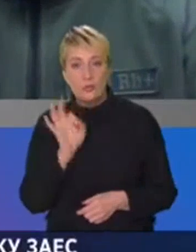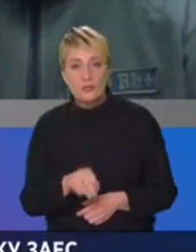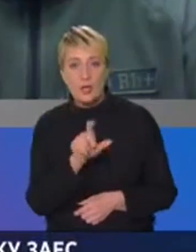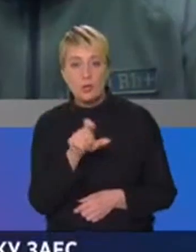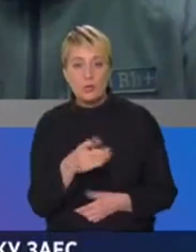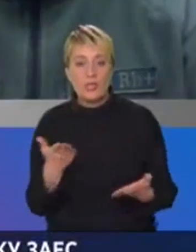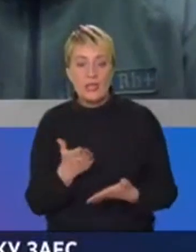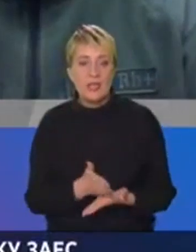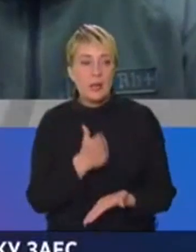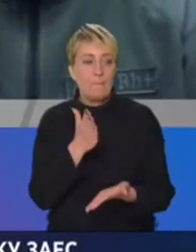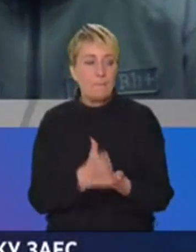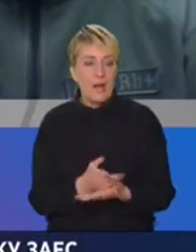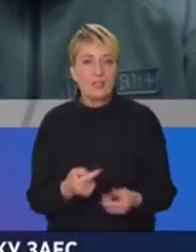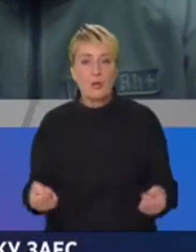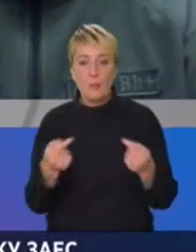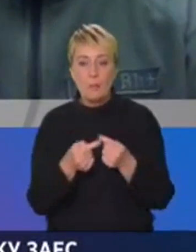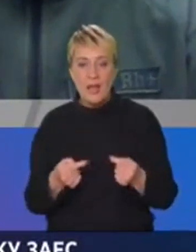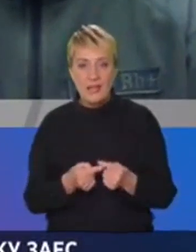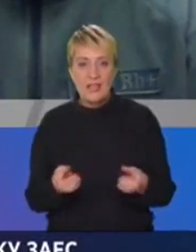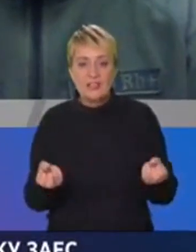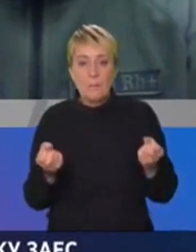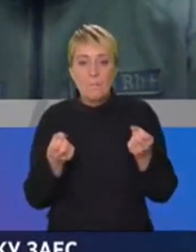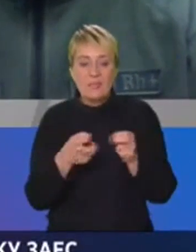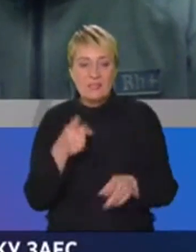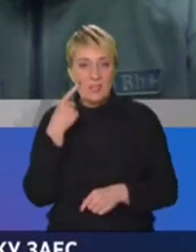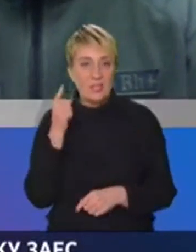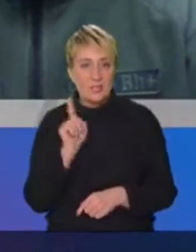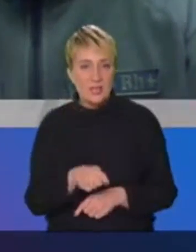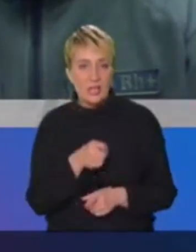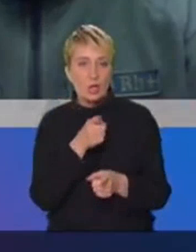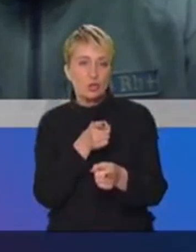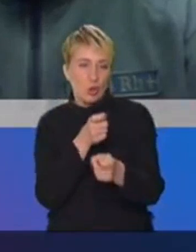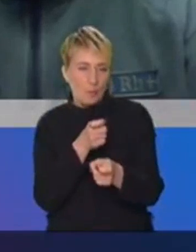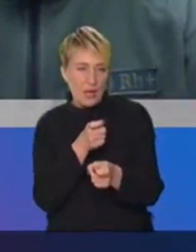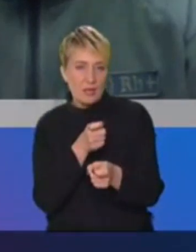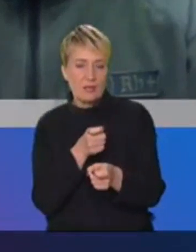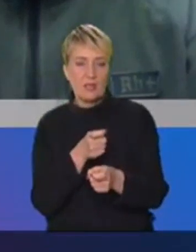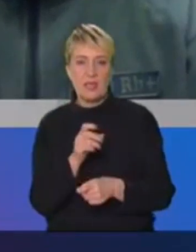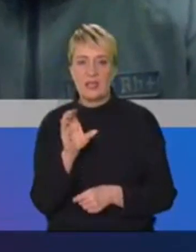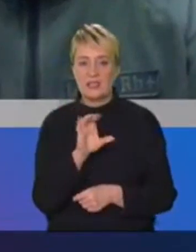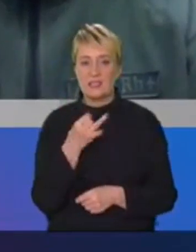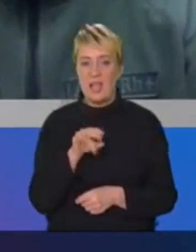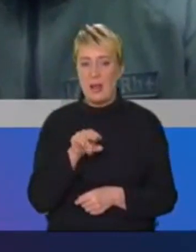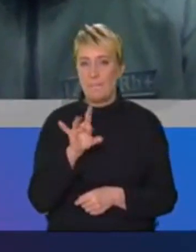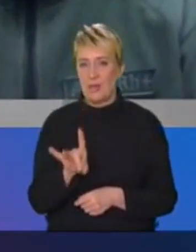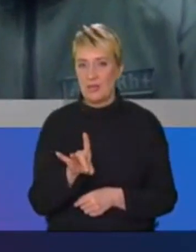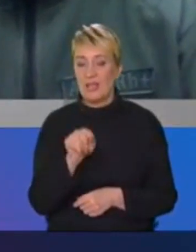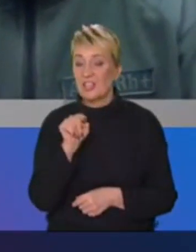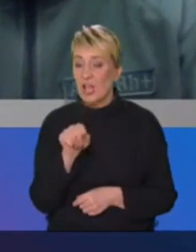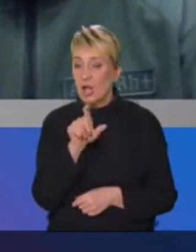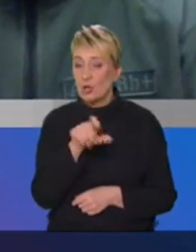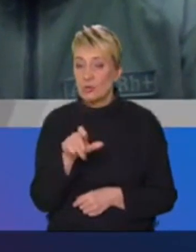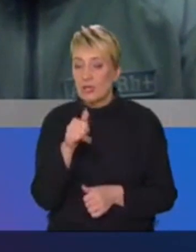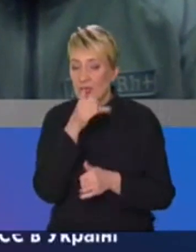які мають певні спеціальні військові знання. Наприклад, сапери чи снайпери. Ті люди, які не змогли потрапити